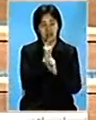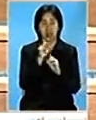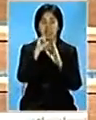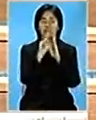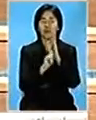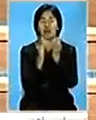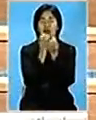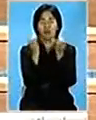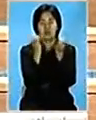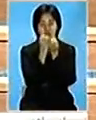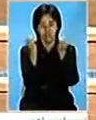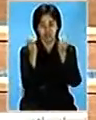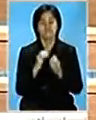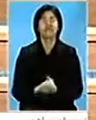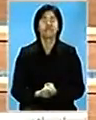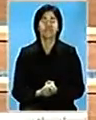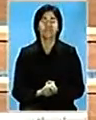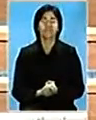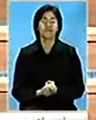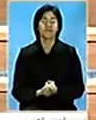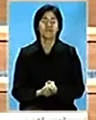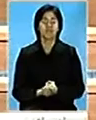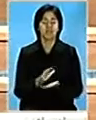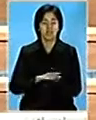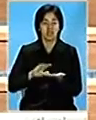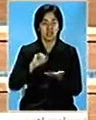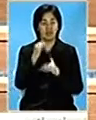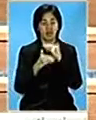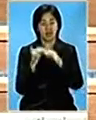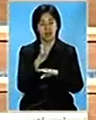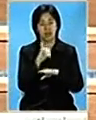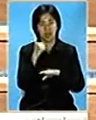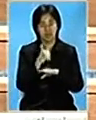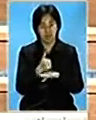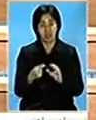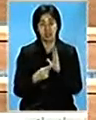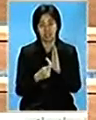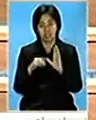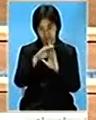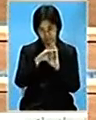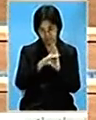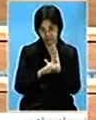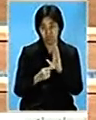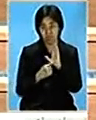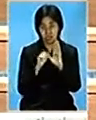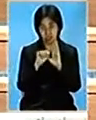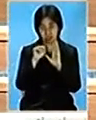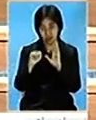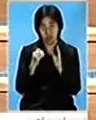มนูญในขณะนั้นและเมื่อสภาพัฒนาการเมืองได้นำเสนอรายงานต่อสภาผู้แทนราษฎรแห่ง